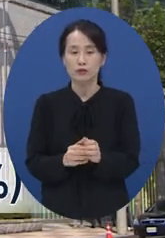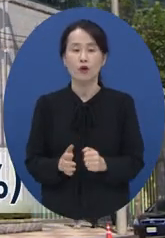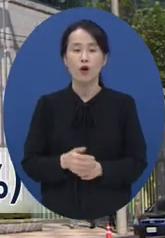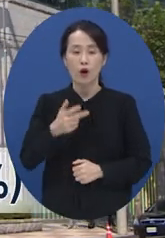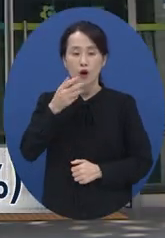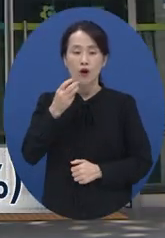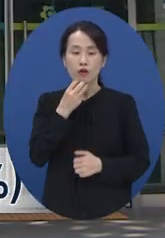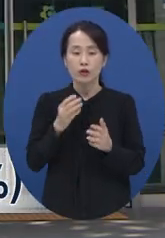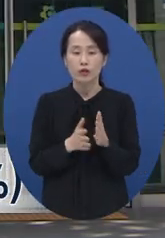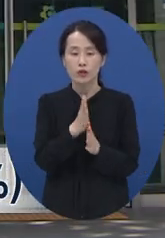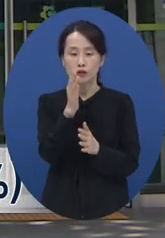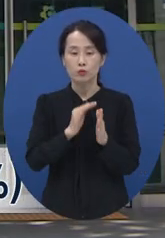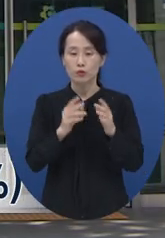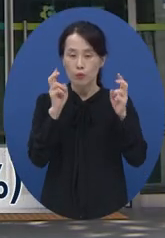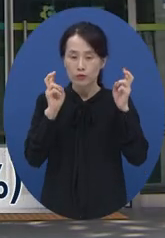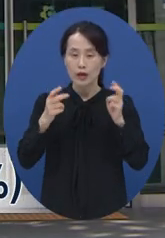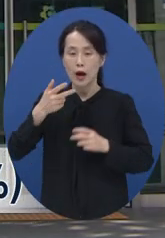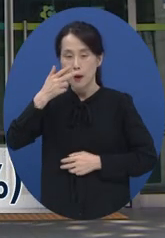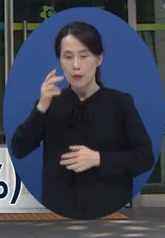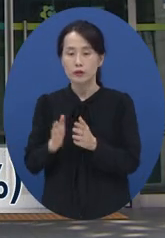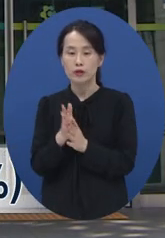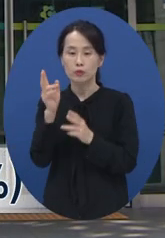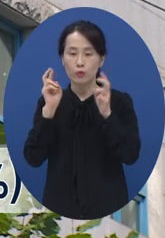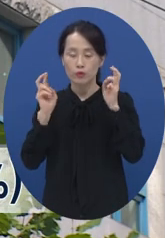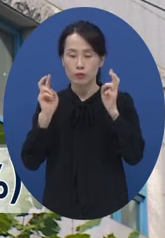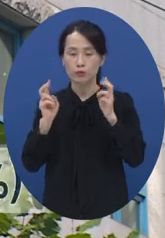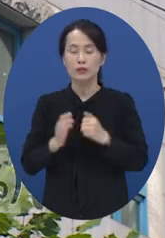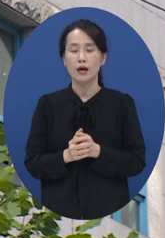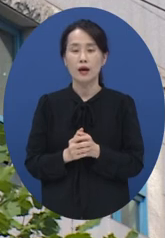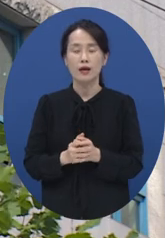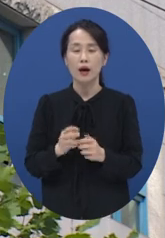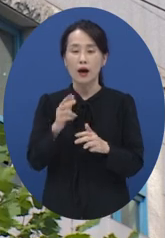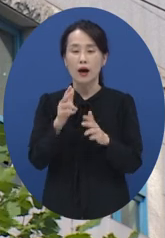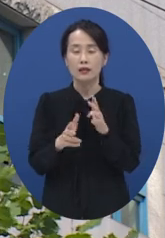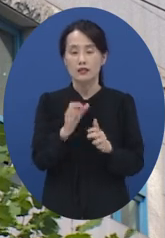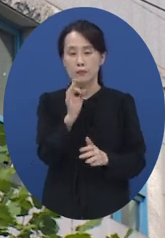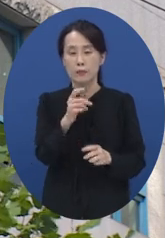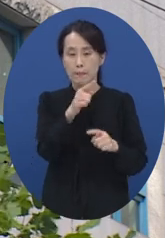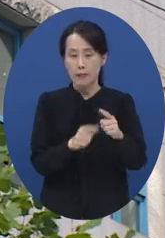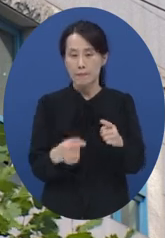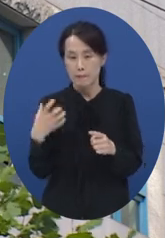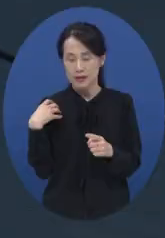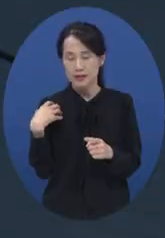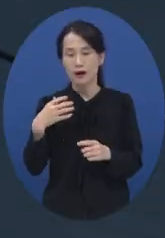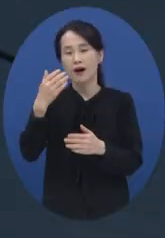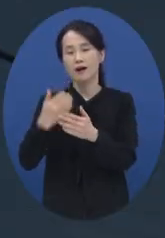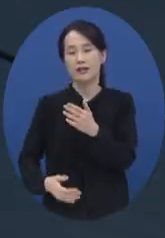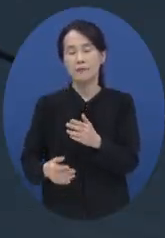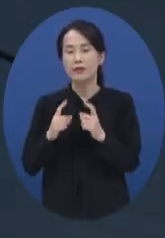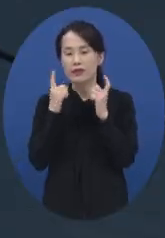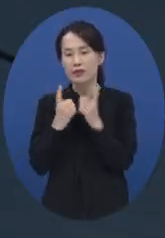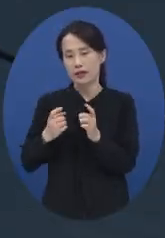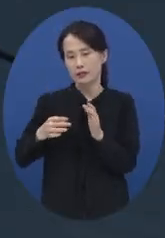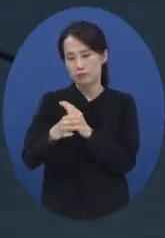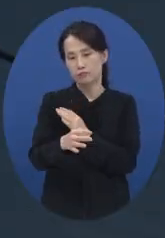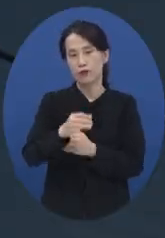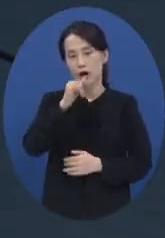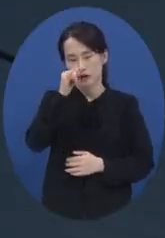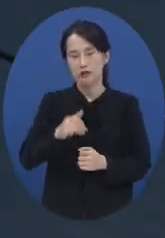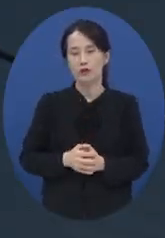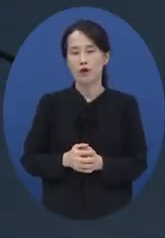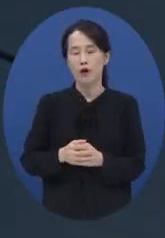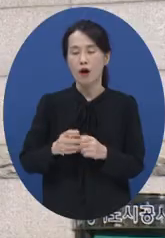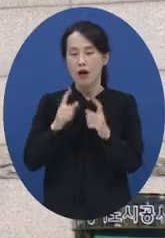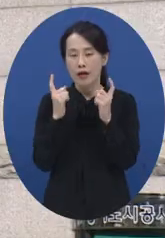평택 도시공사 등 공공이 사업비의 절반을 부담하고 나머지는 인간이 투자한 형태의 없다 경도는 민간이 부담이 하는